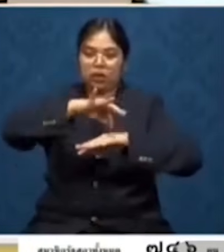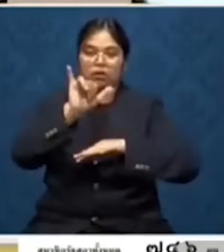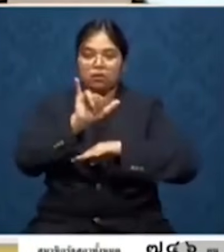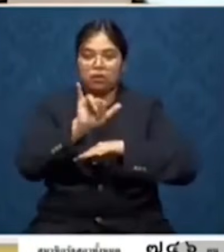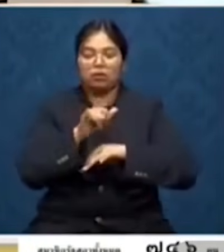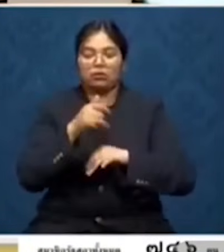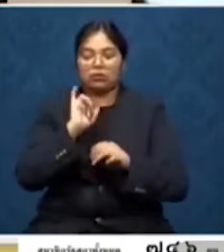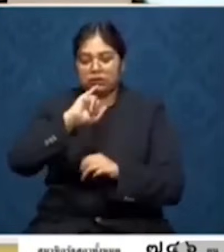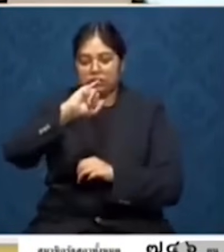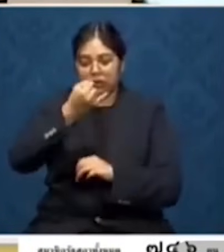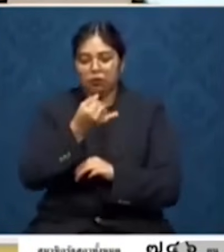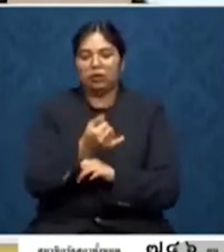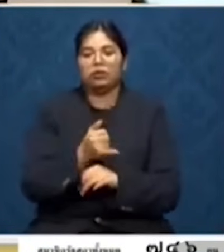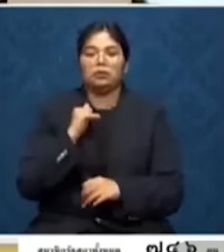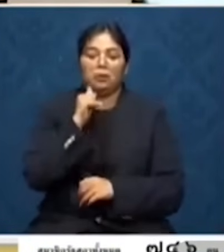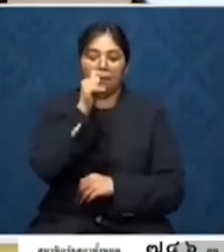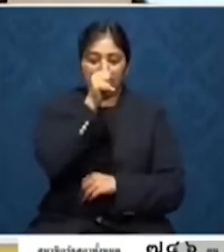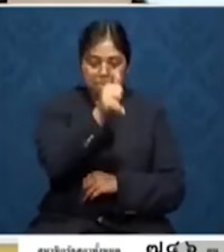รกที่ผมลงไปคือจังหวัดภูเก็ต